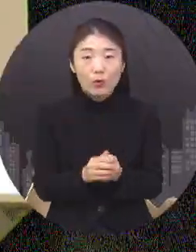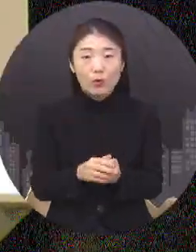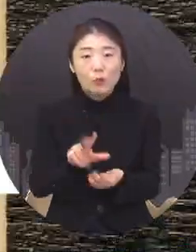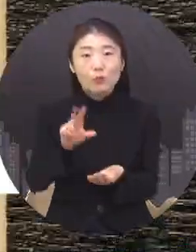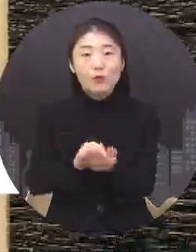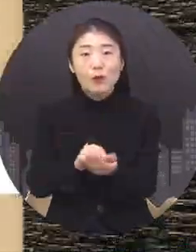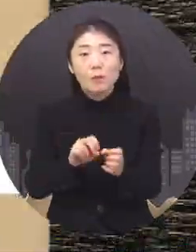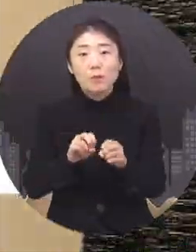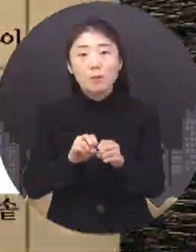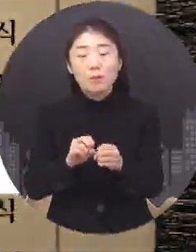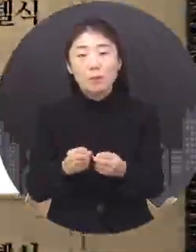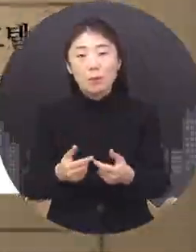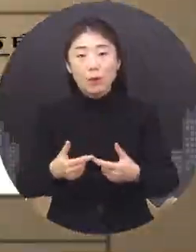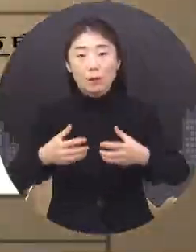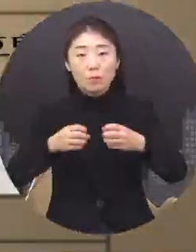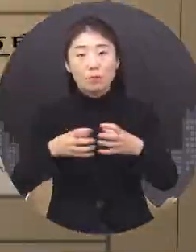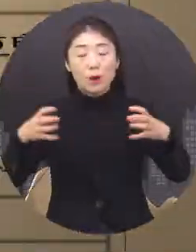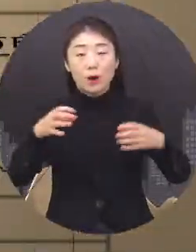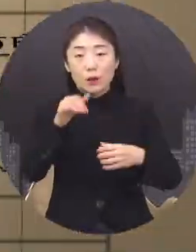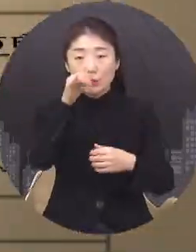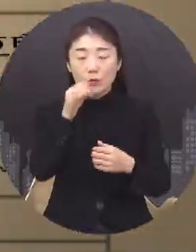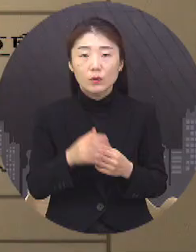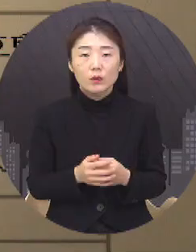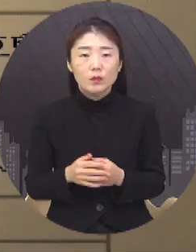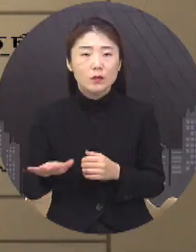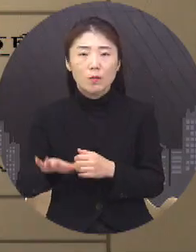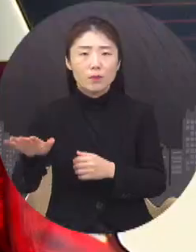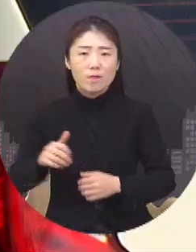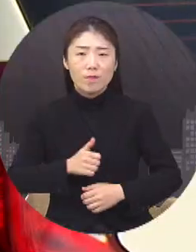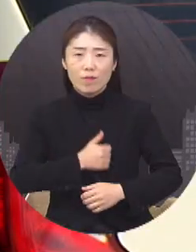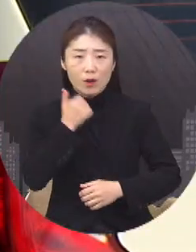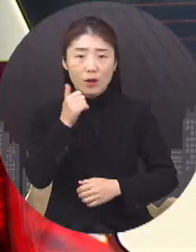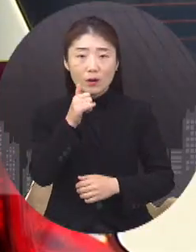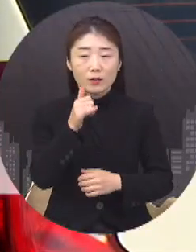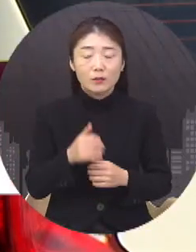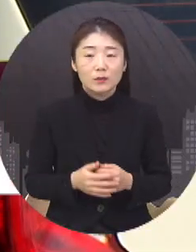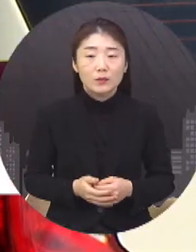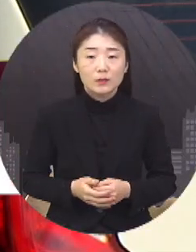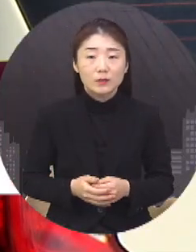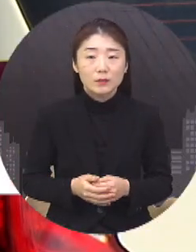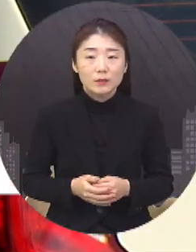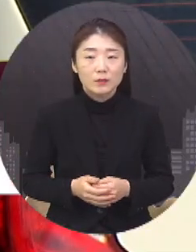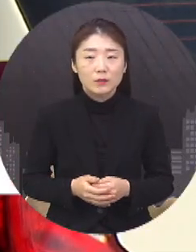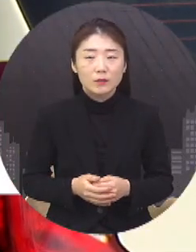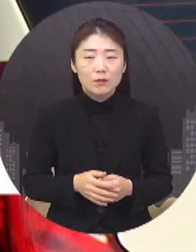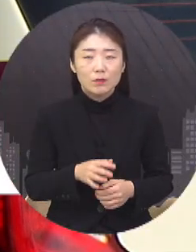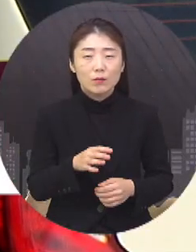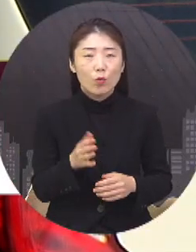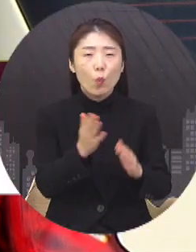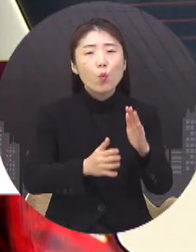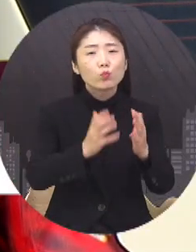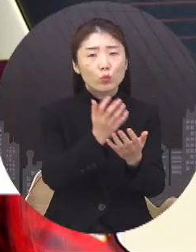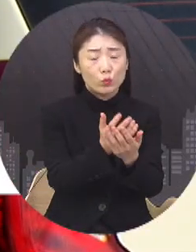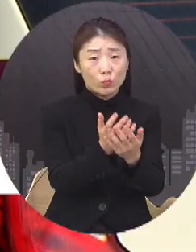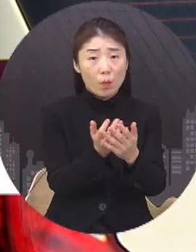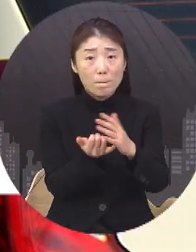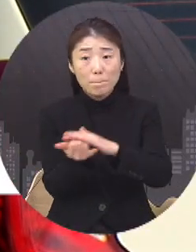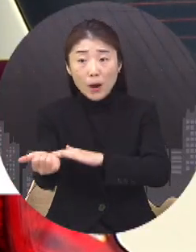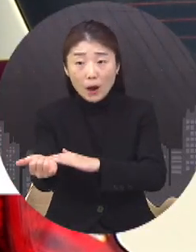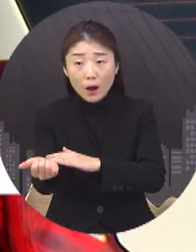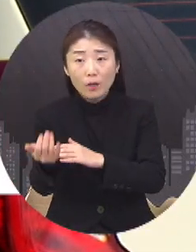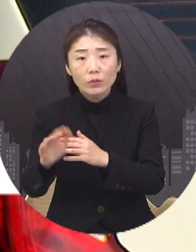퍼졌고 취미 들에 핀 노도 부대 를 질렀습니다 공문 듯 합격 도청에서 보내 때는 데 그것도 안 지키고